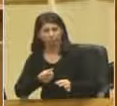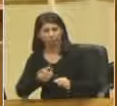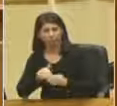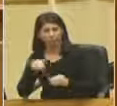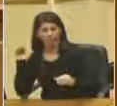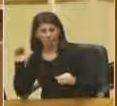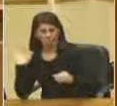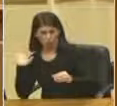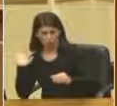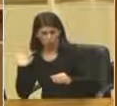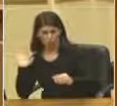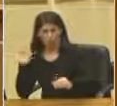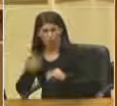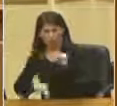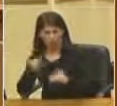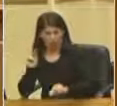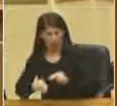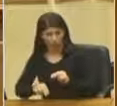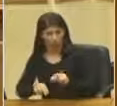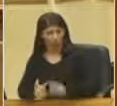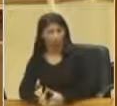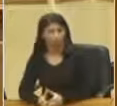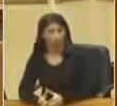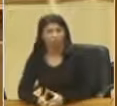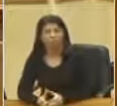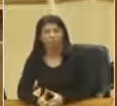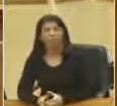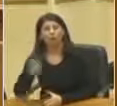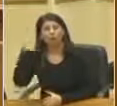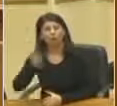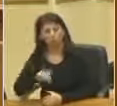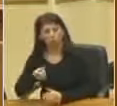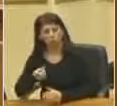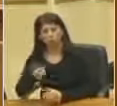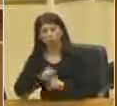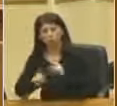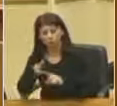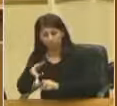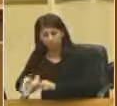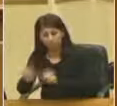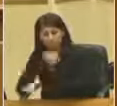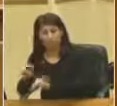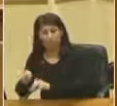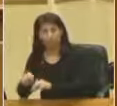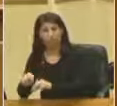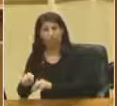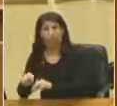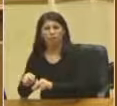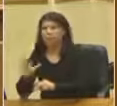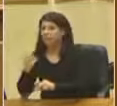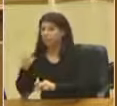απεχόντων από τις ψηφοφορίες, ποσοστό συμμετεχόντων και τι ποσοστό παίρνει το πρώτο